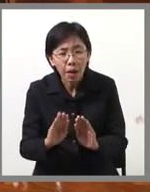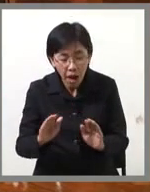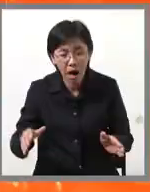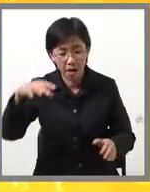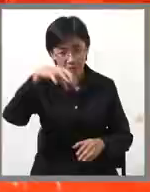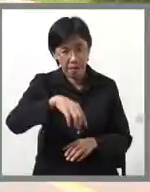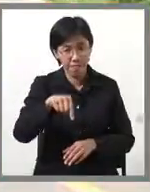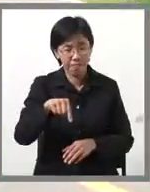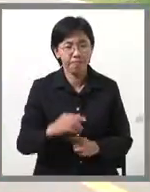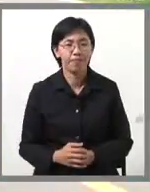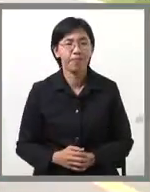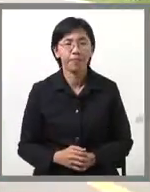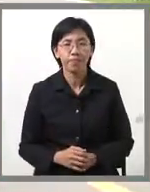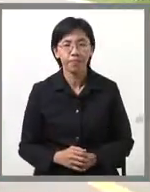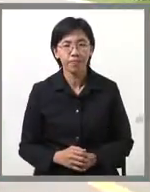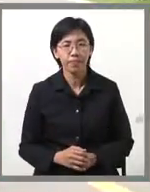ค่ะ